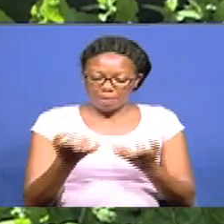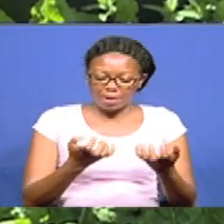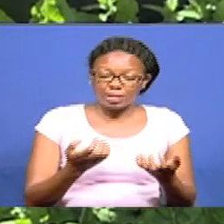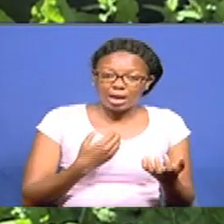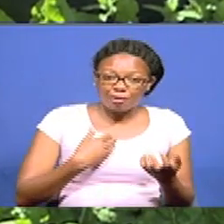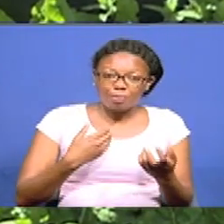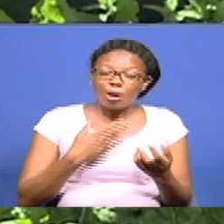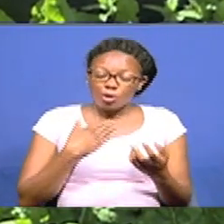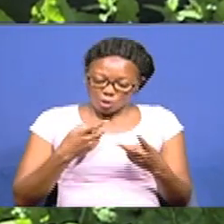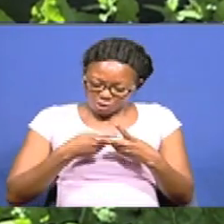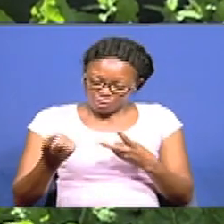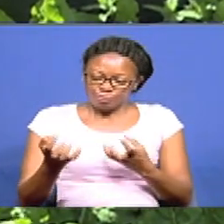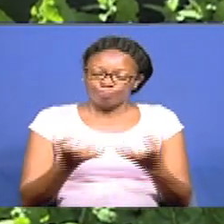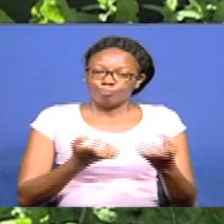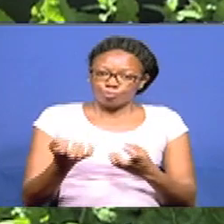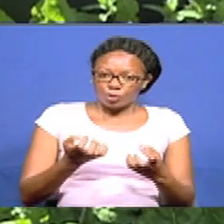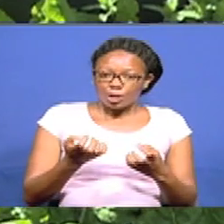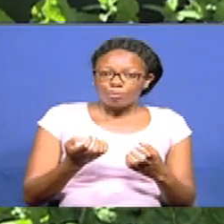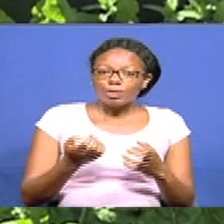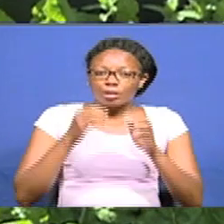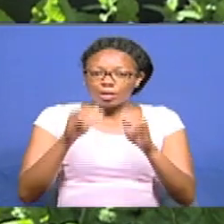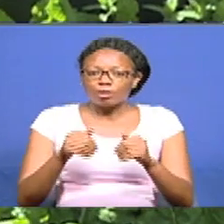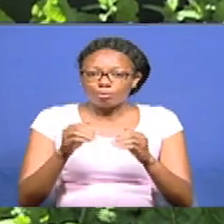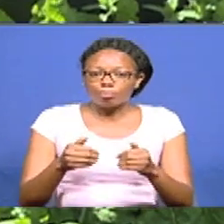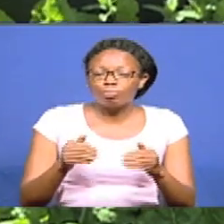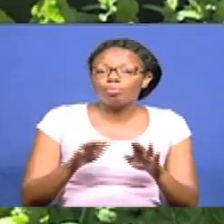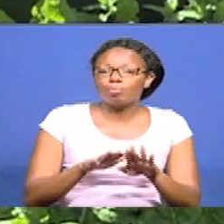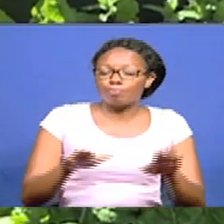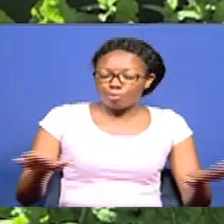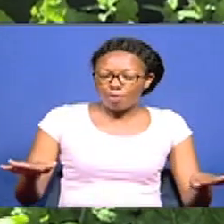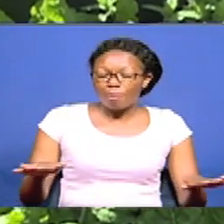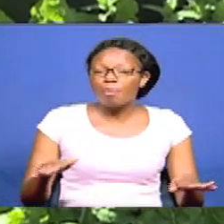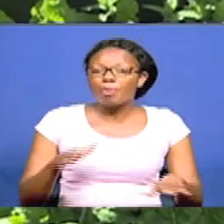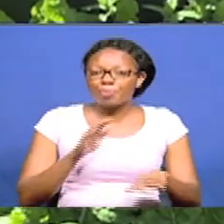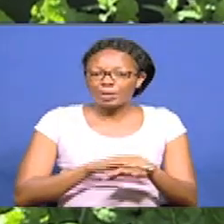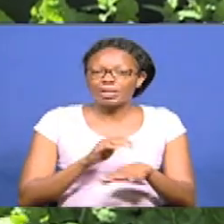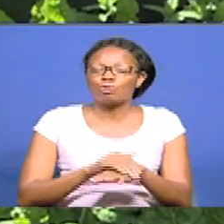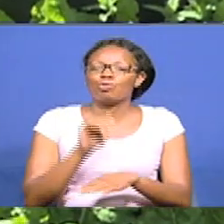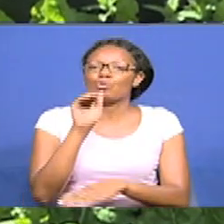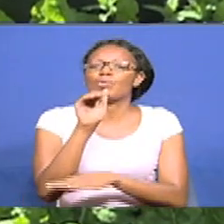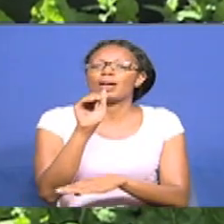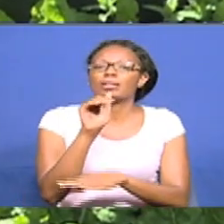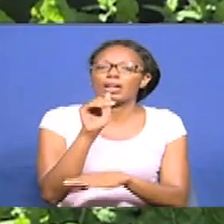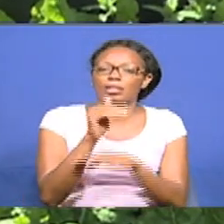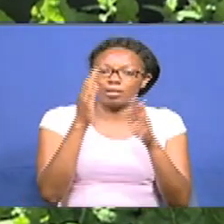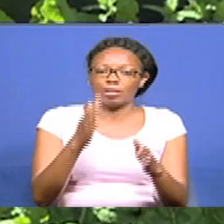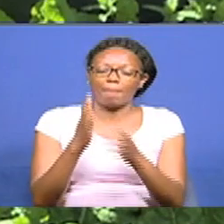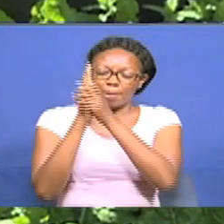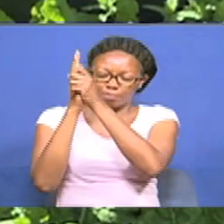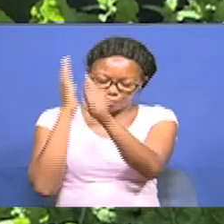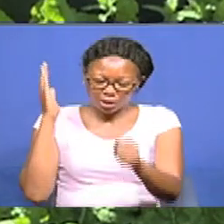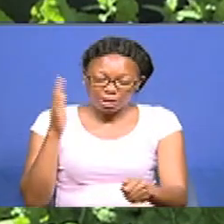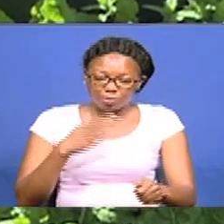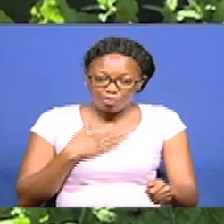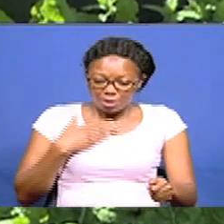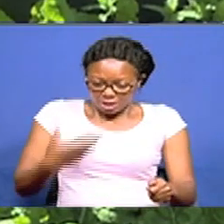kuanza, ni vizuri upatane na mtaalamu wa kilimo. Kama mimi as a qualified agronomist, ndio niko hapa.